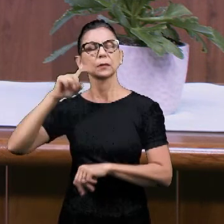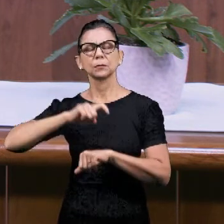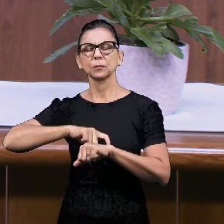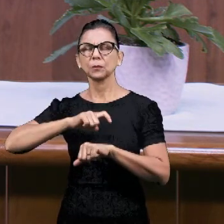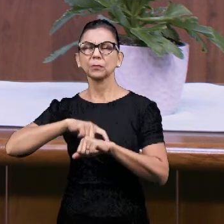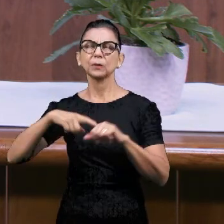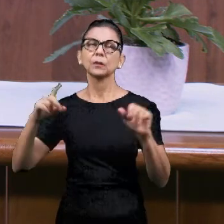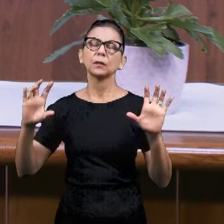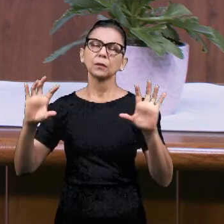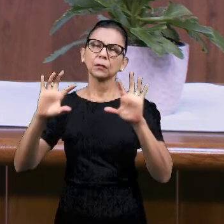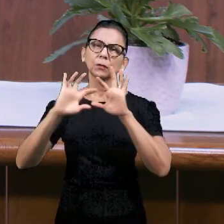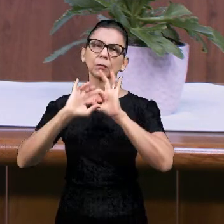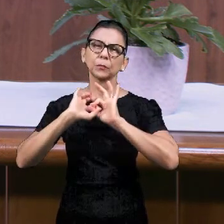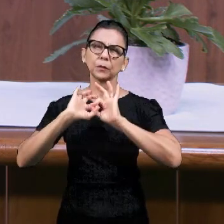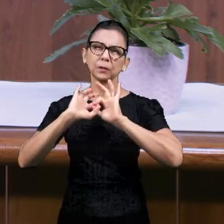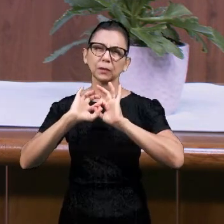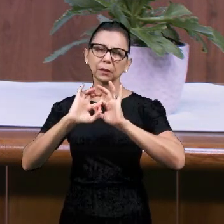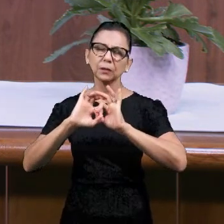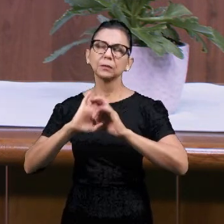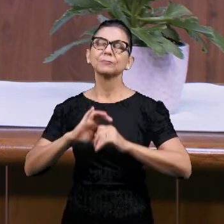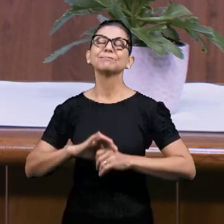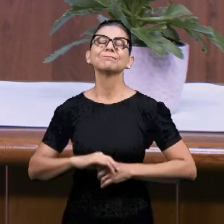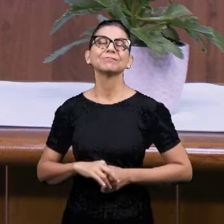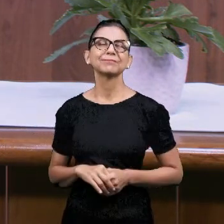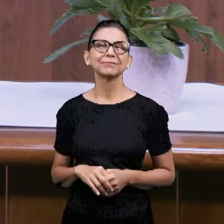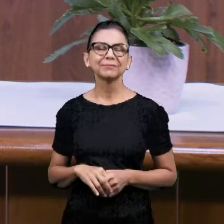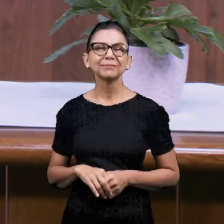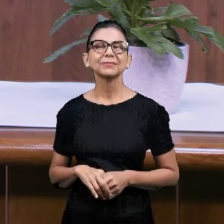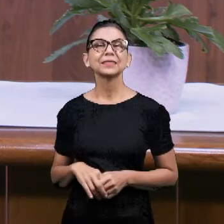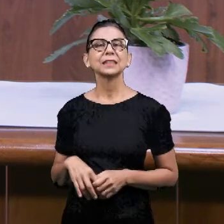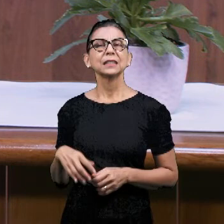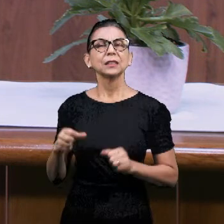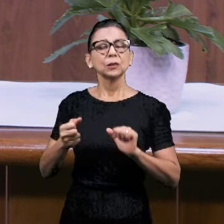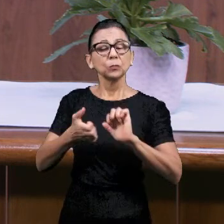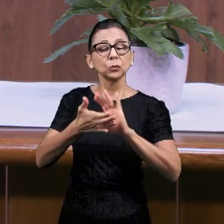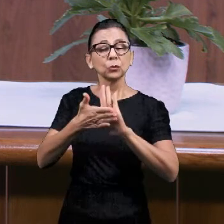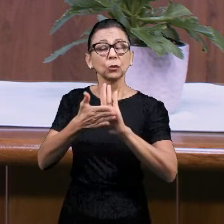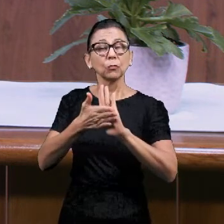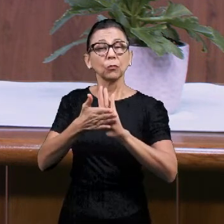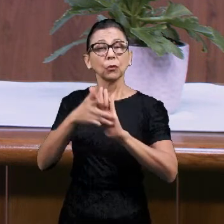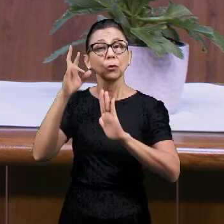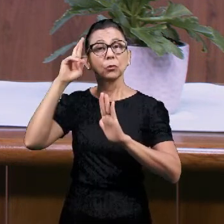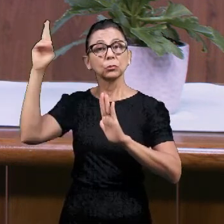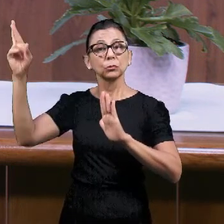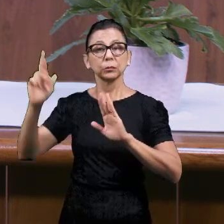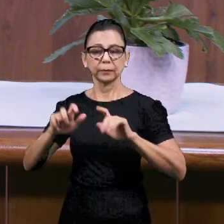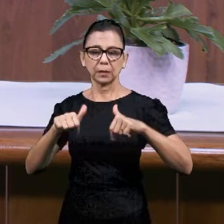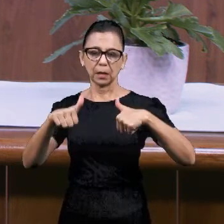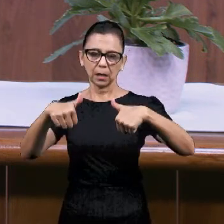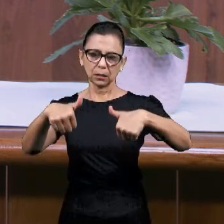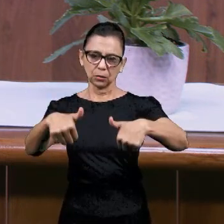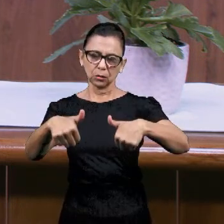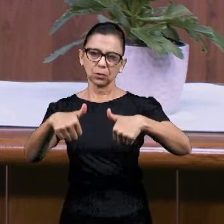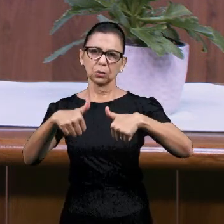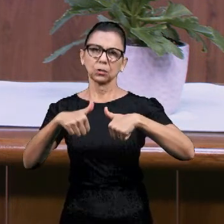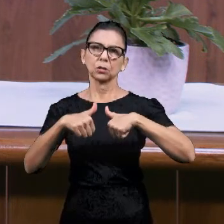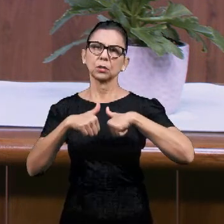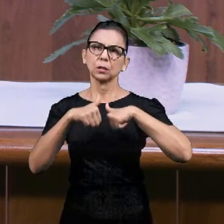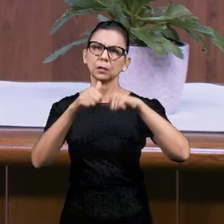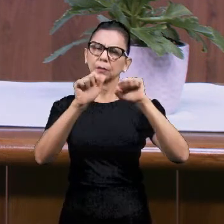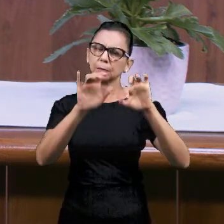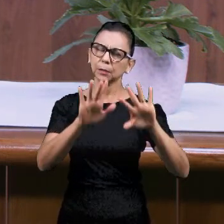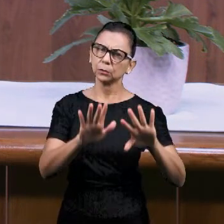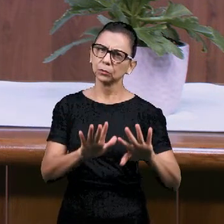d'être en communion avec le Seigneur et certainement à travers la louange, le Seigneur va aussi opérer. Le Seigneur va